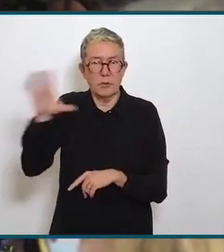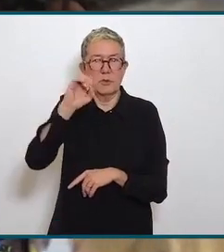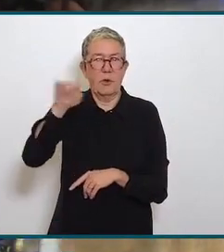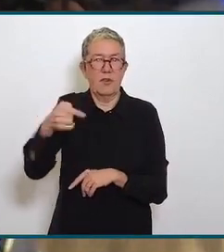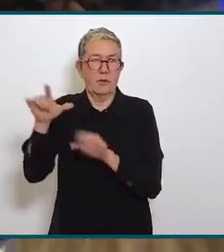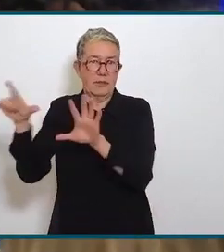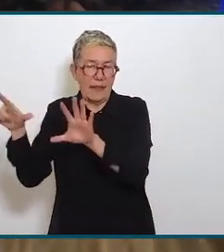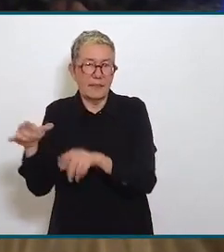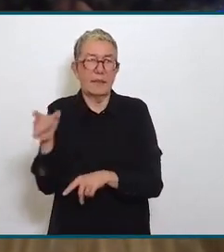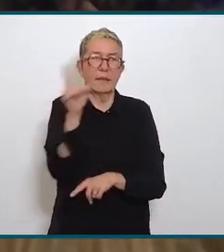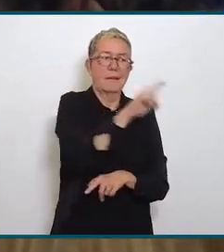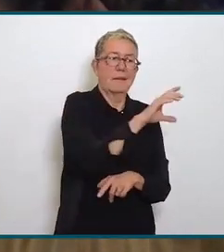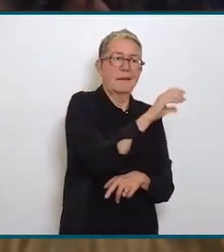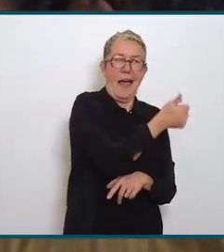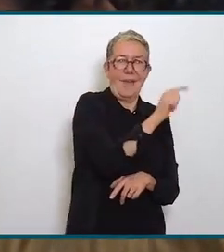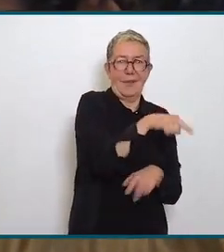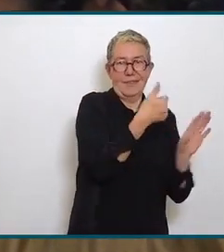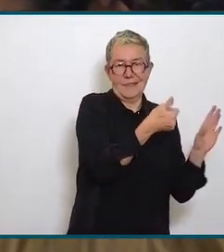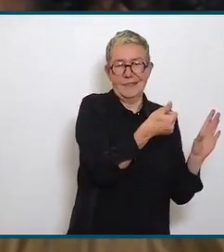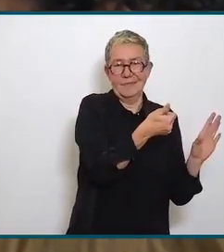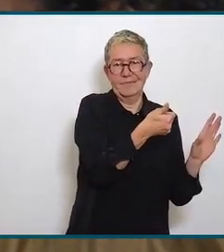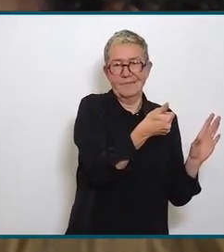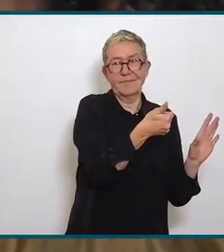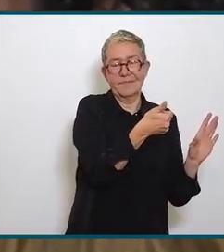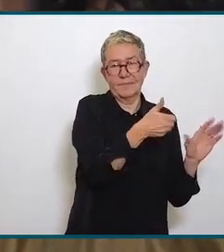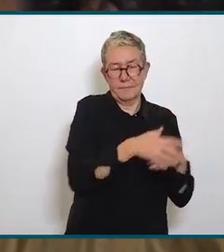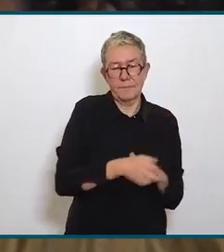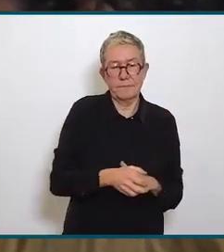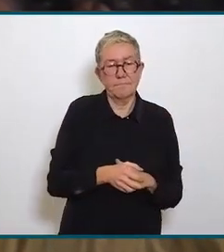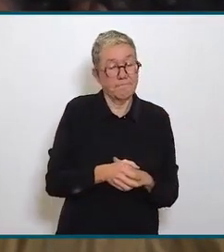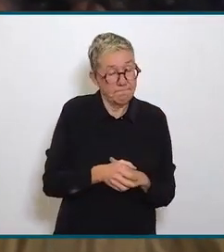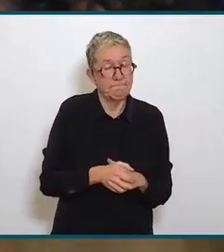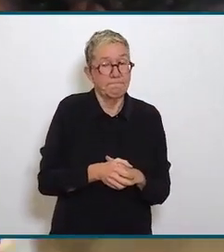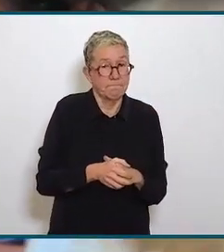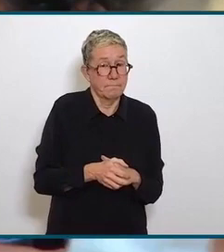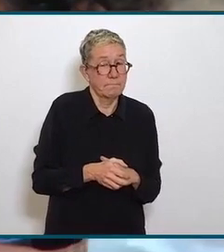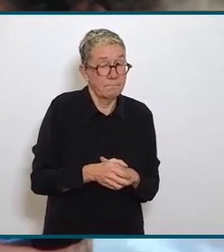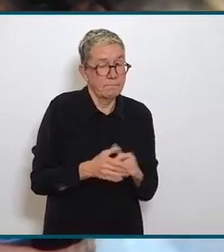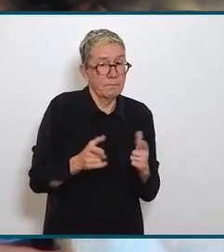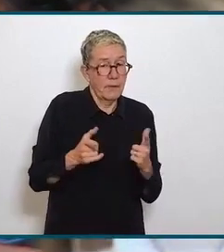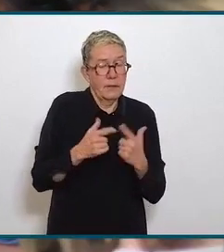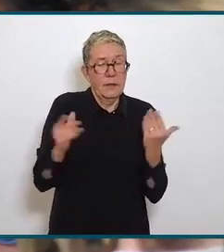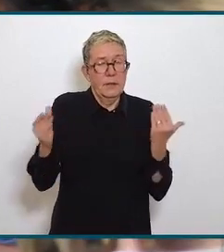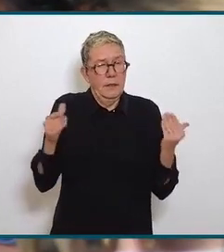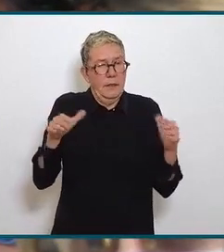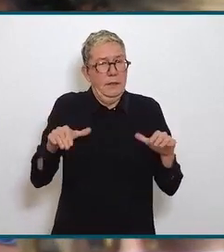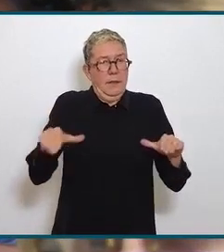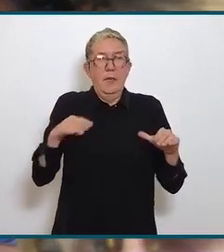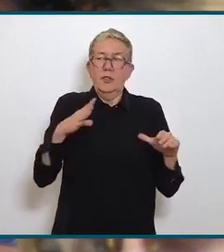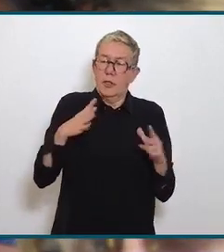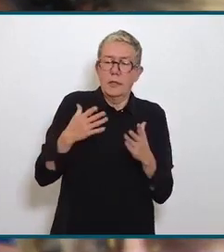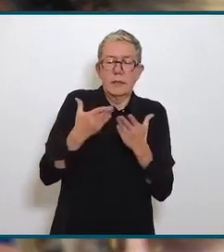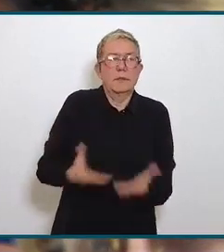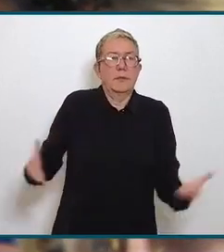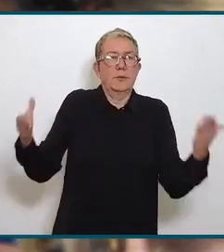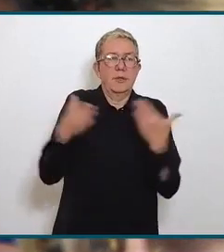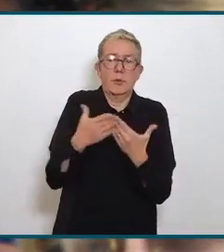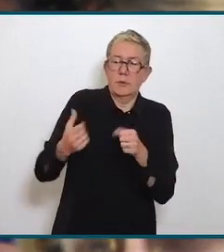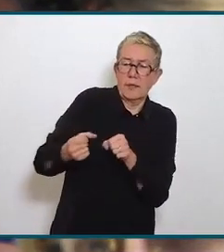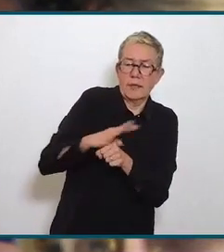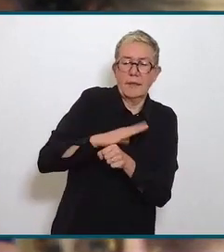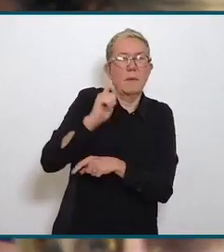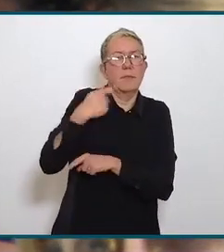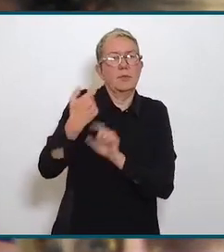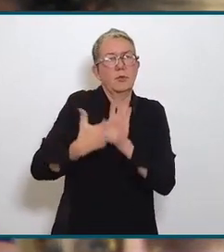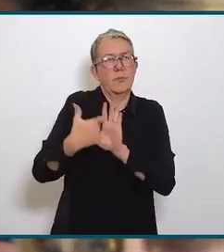et Brest à 1,6. Parallèlement à cela, et eu égard à la situation sanitaire en 2020 et 2021, le